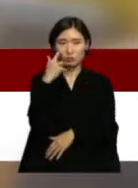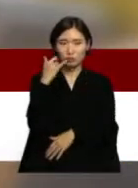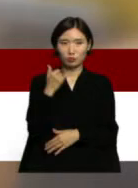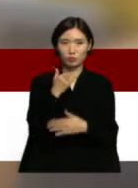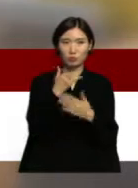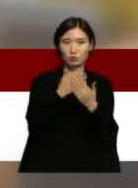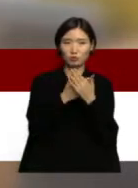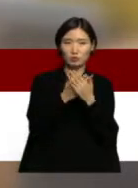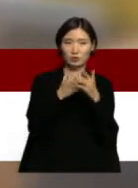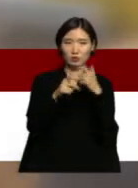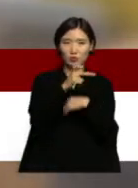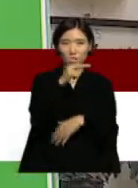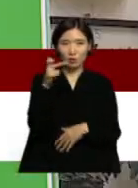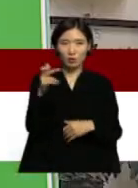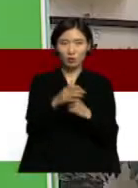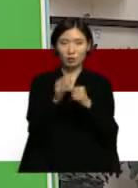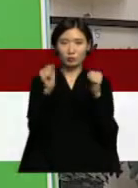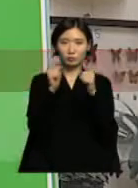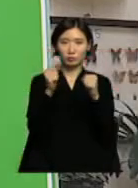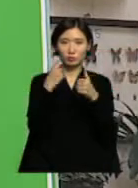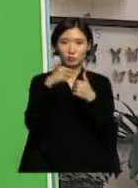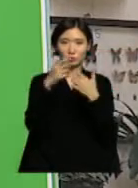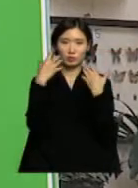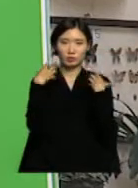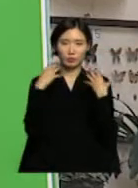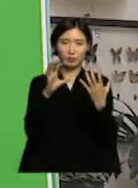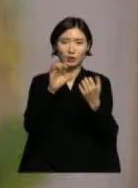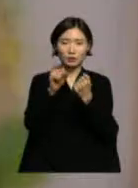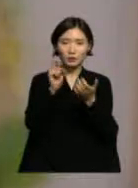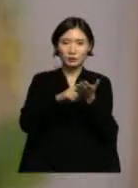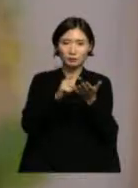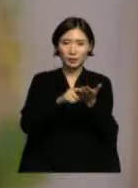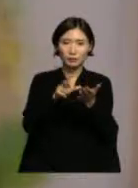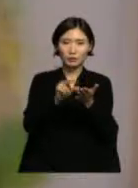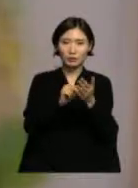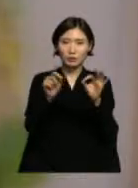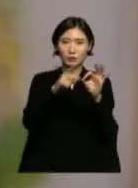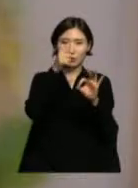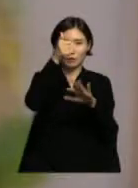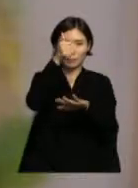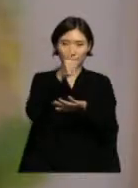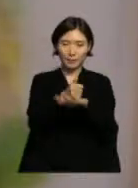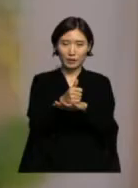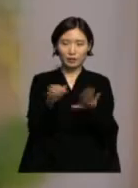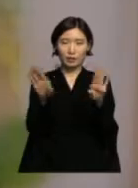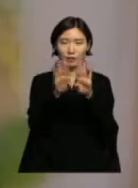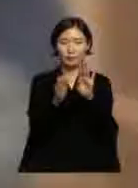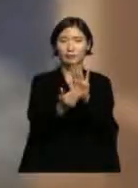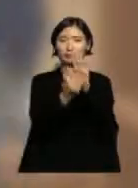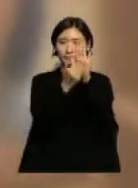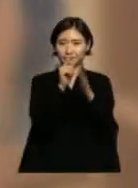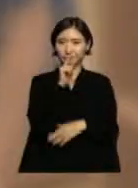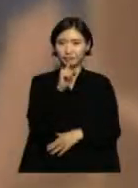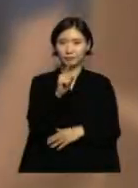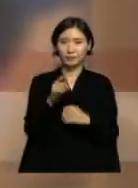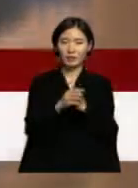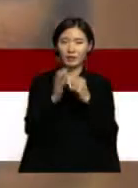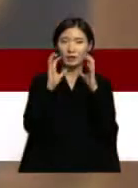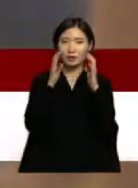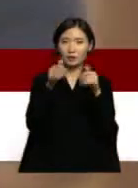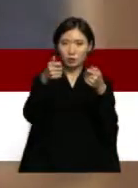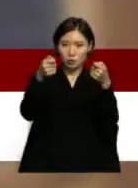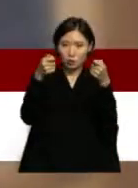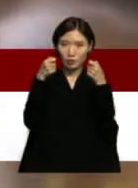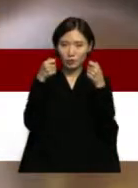있습니다. 이에 대해 북부교육지원청은 당장 급한 불인 10월 말 폐원은 막겠다는 방침입니다. 아이들이